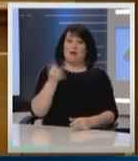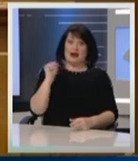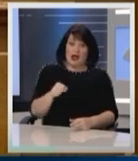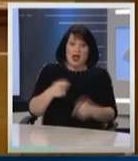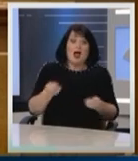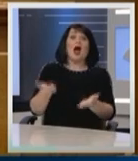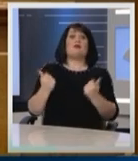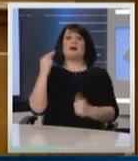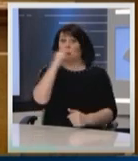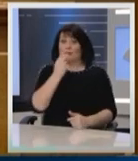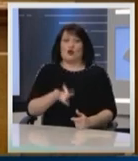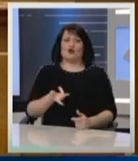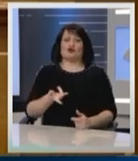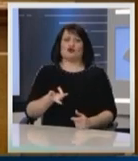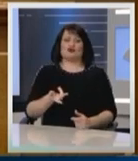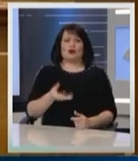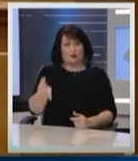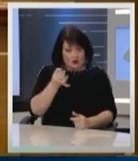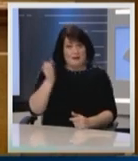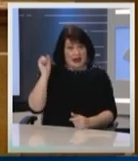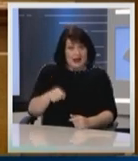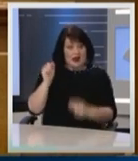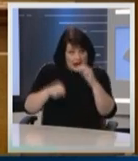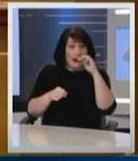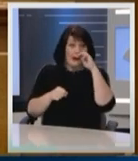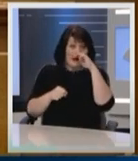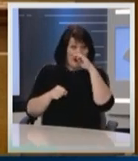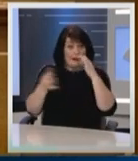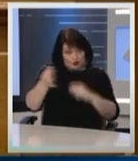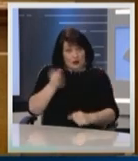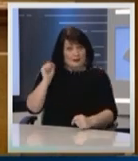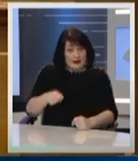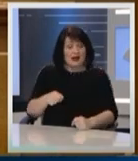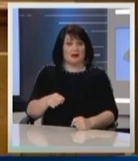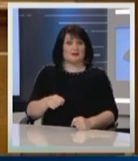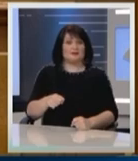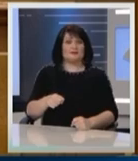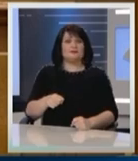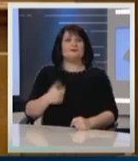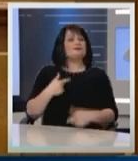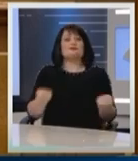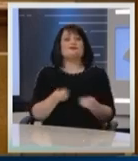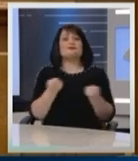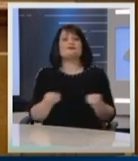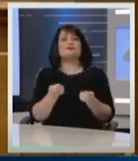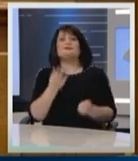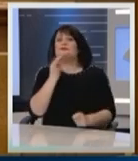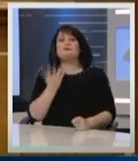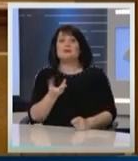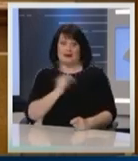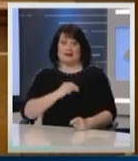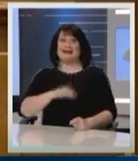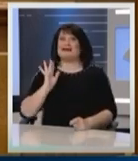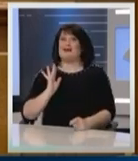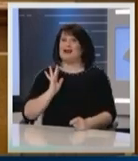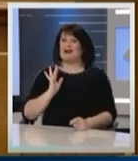κάνει. Είπε ναι σε μένα, κύριοι συνάδελφοι. Τι συμβαίνει και δεν το κάνει? Δεν το